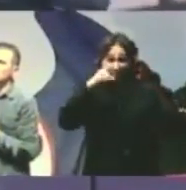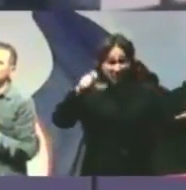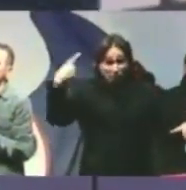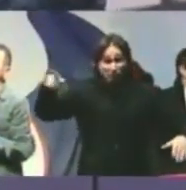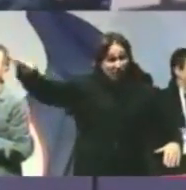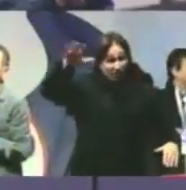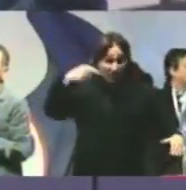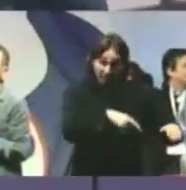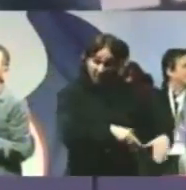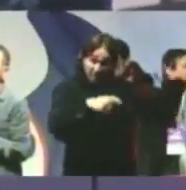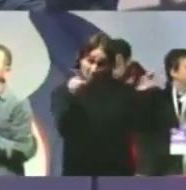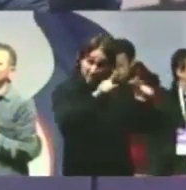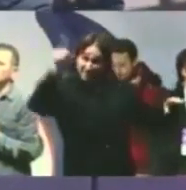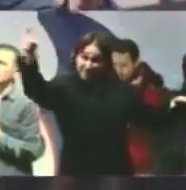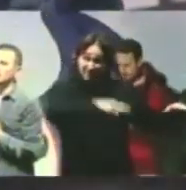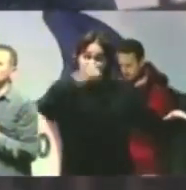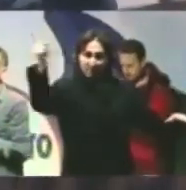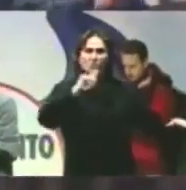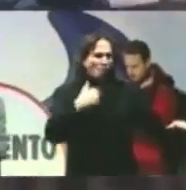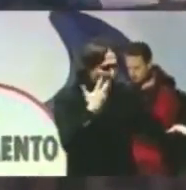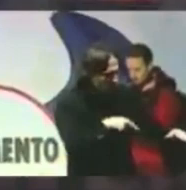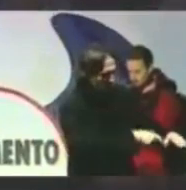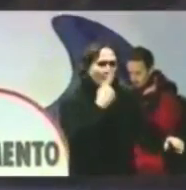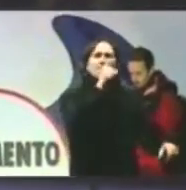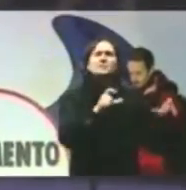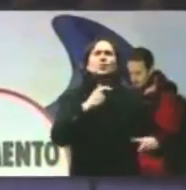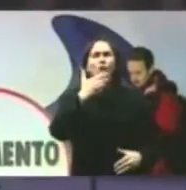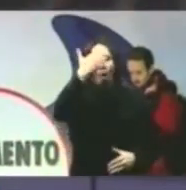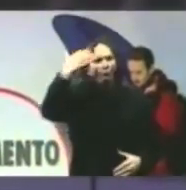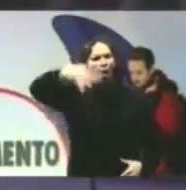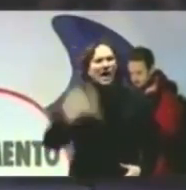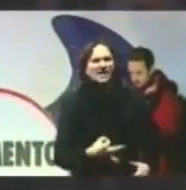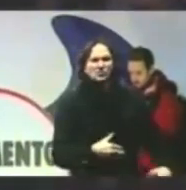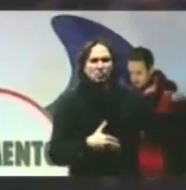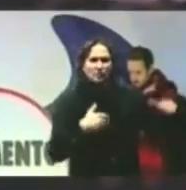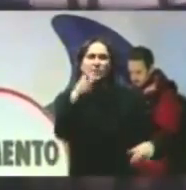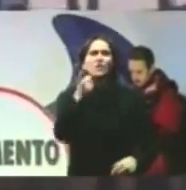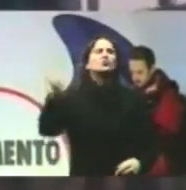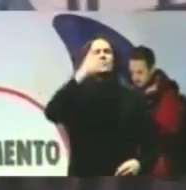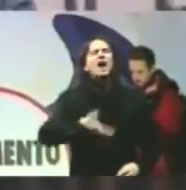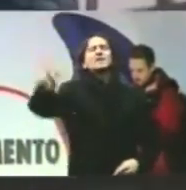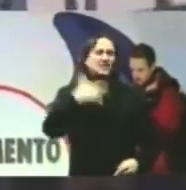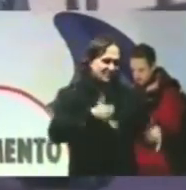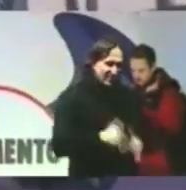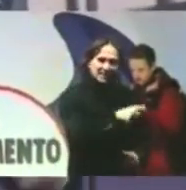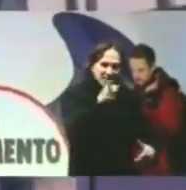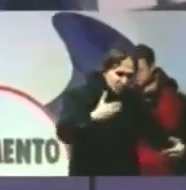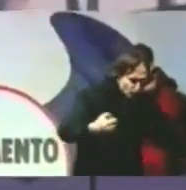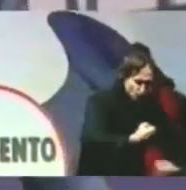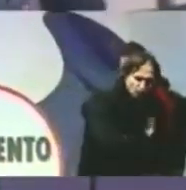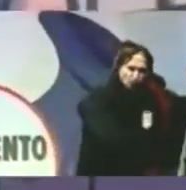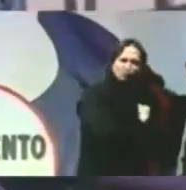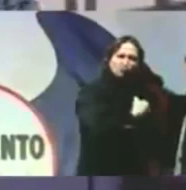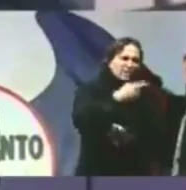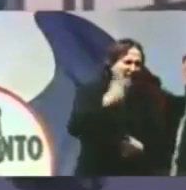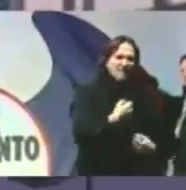delle persone come voi, questo è. E allora andate a casa, abbracciate i vostri figli, stringetevi forte,